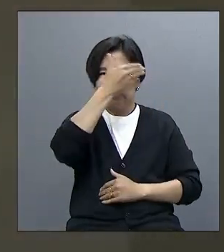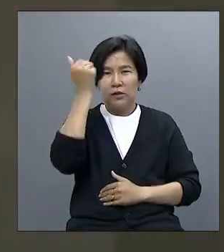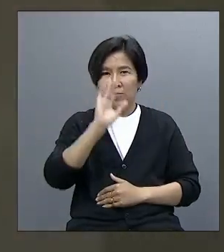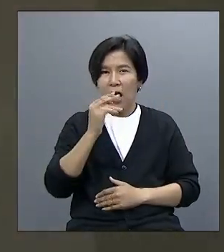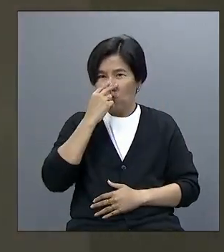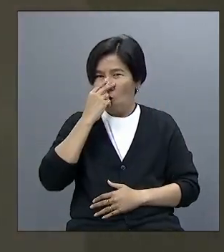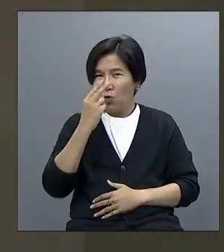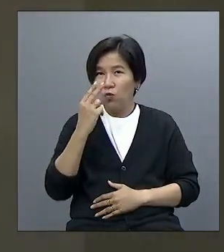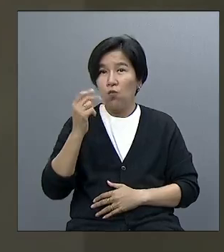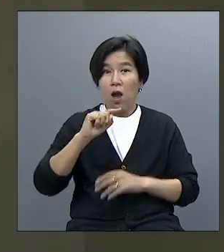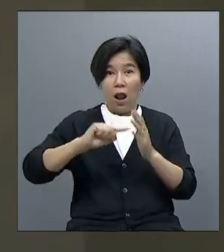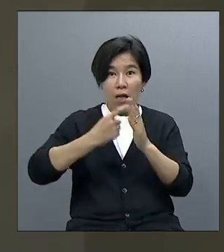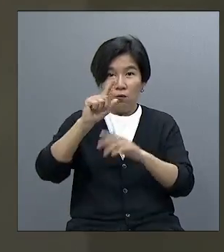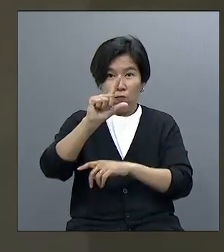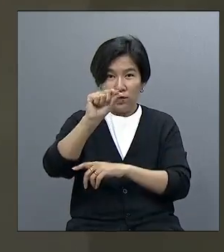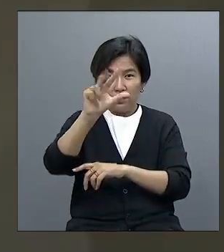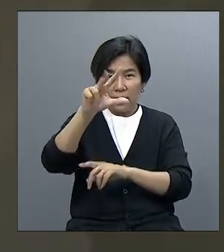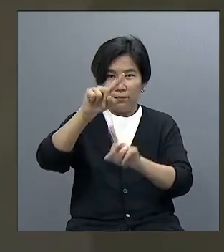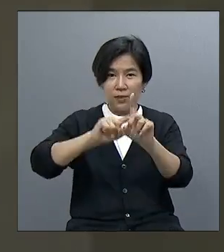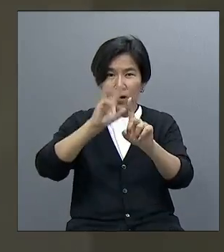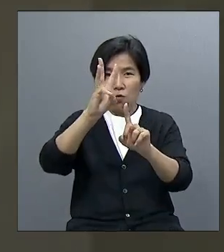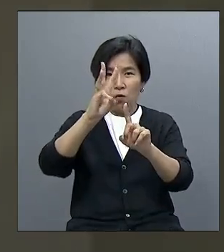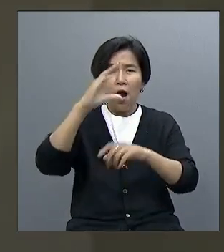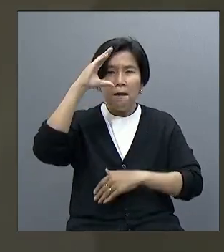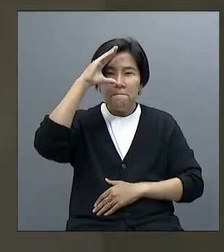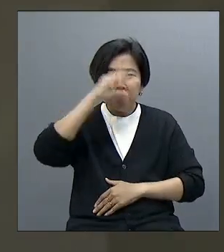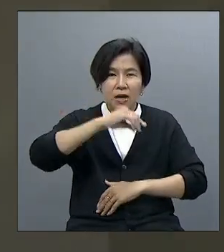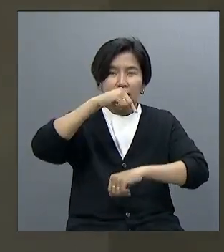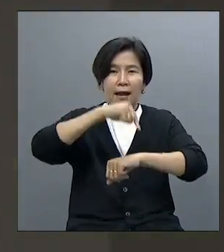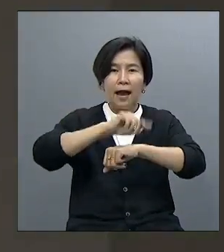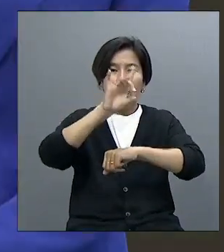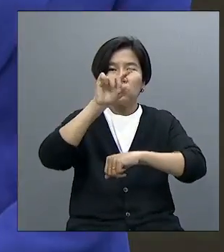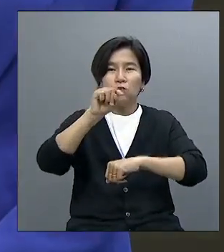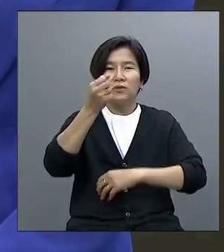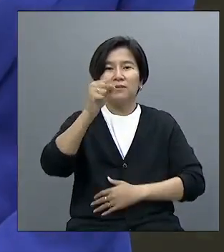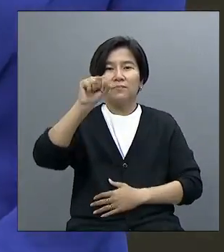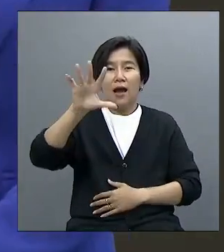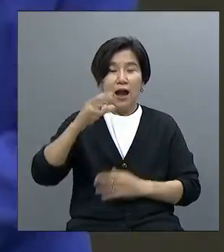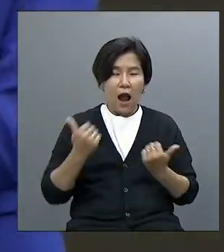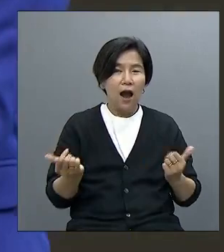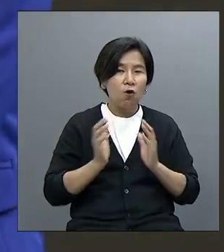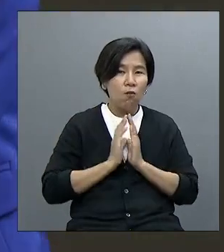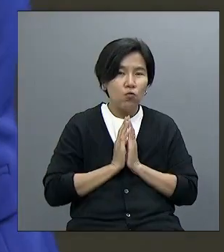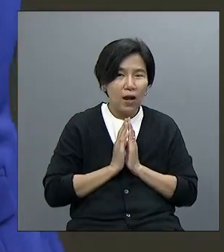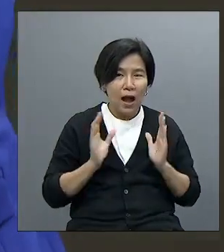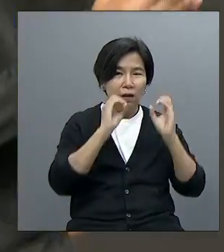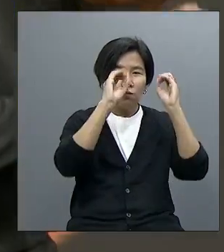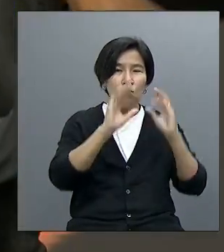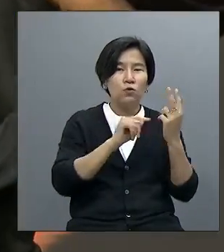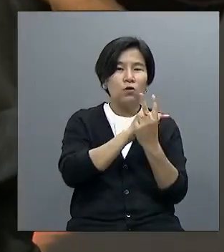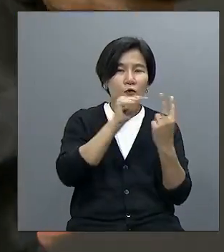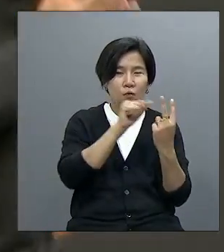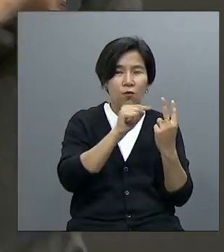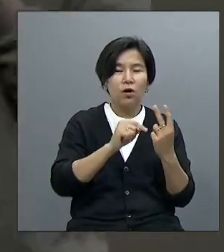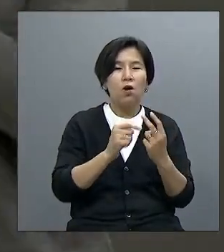ลุยไฟ23มิถุนายนนี้2ทุ่ม15นาทีเป็นต้นไปนะครับ ค่ะวันนี้ต้องขอขอบพระคุณนะคะอาจารย์กอล์ฟและอาจารย์แป๊ะที่มาพูดคุยกับเราด้วยนะ